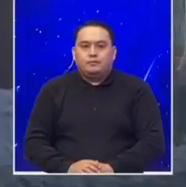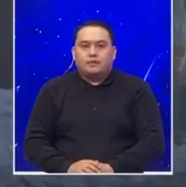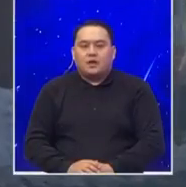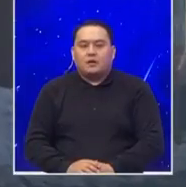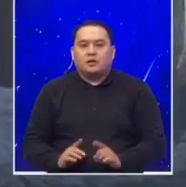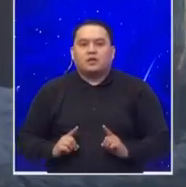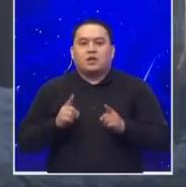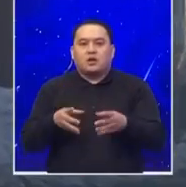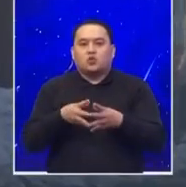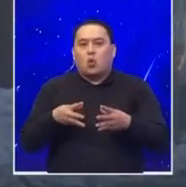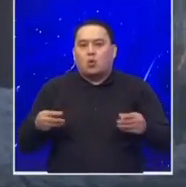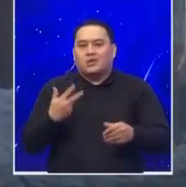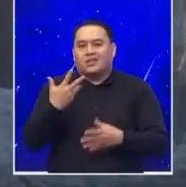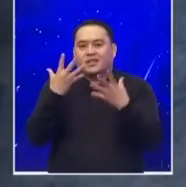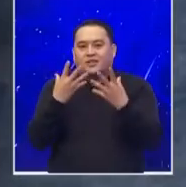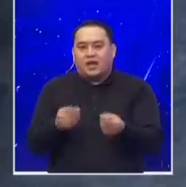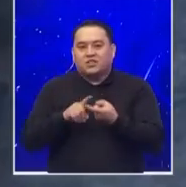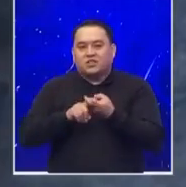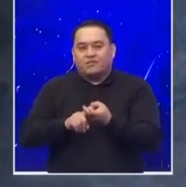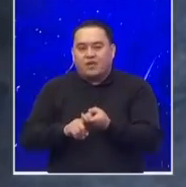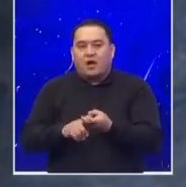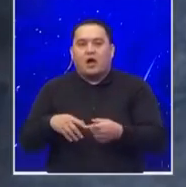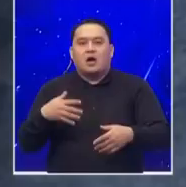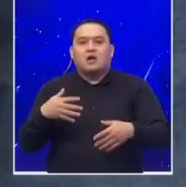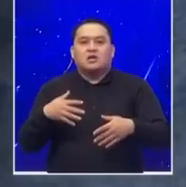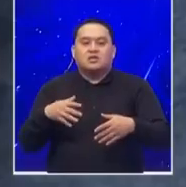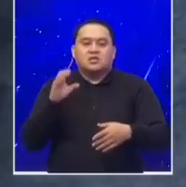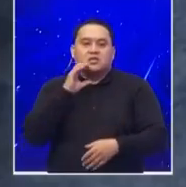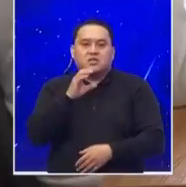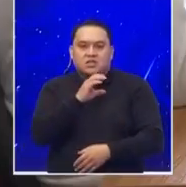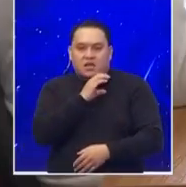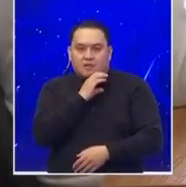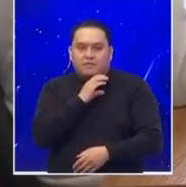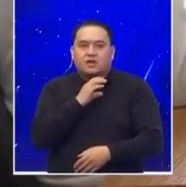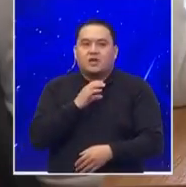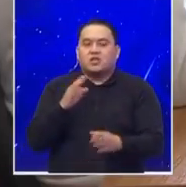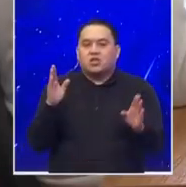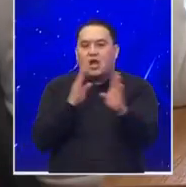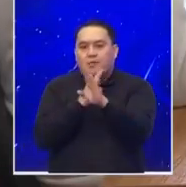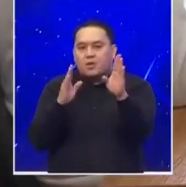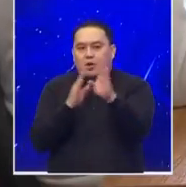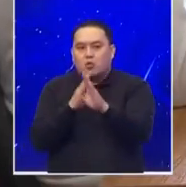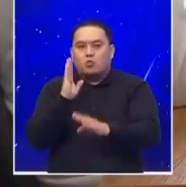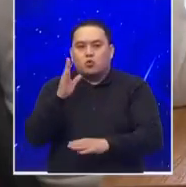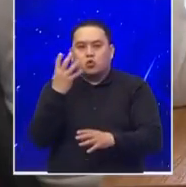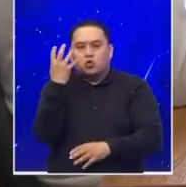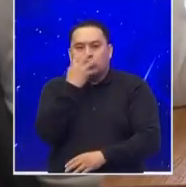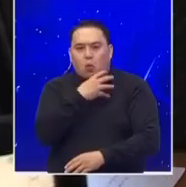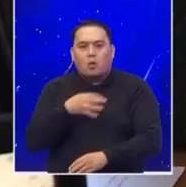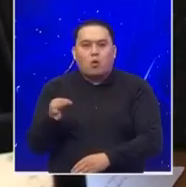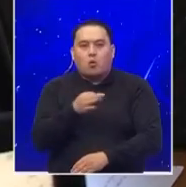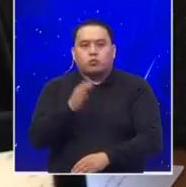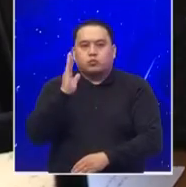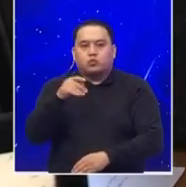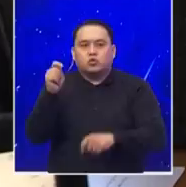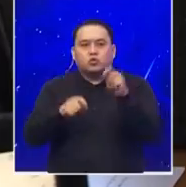Наступившая оттепель продержится 3 дня. Связано это с ослаблением западносибирского антициклона. Температура будет настолько теплой, что по области